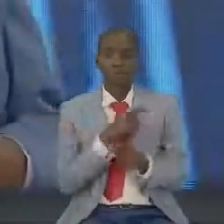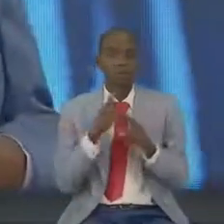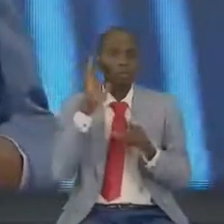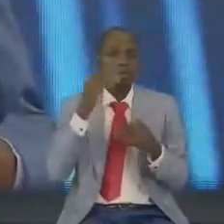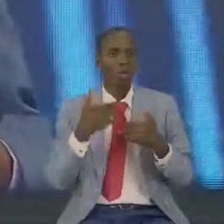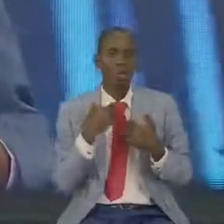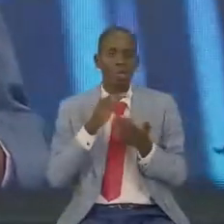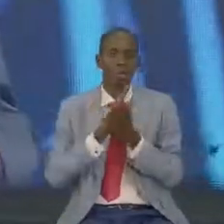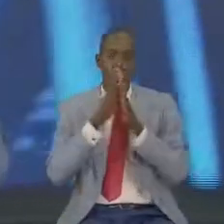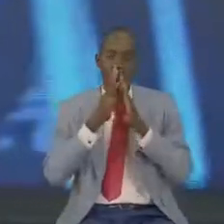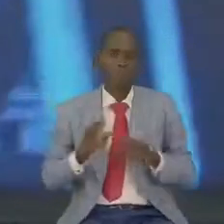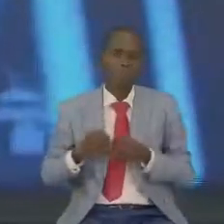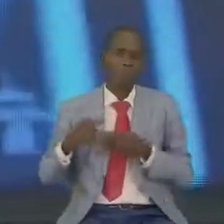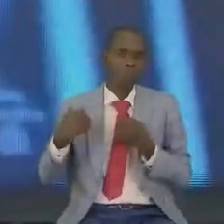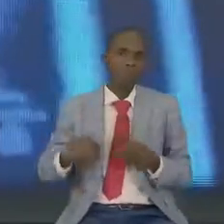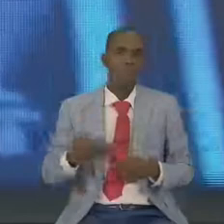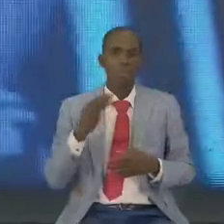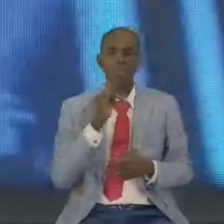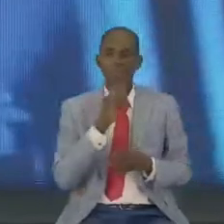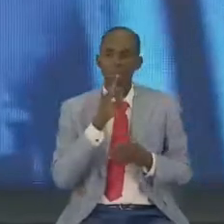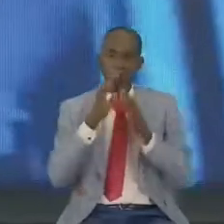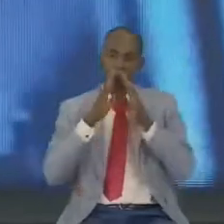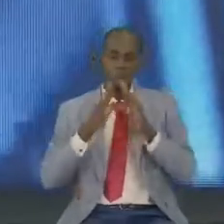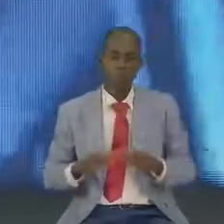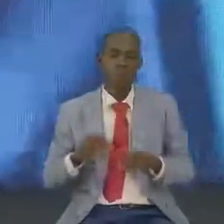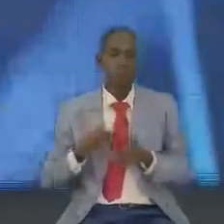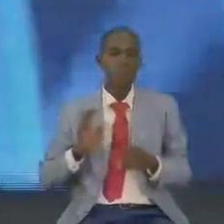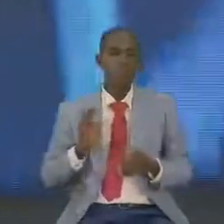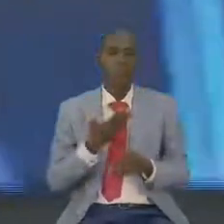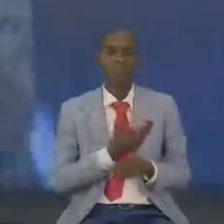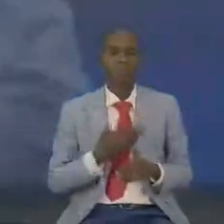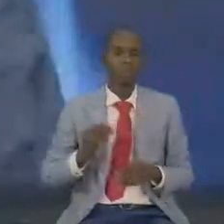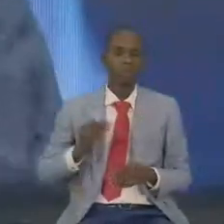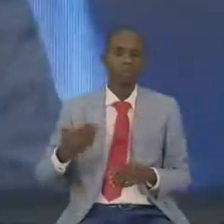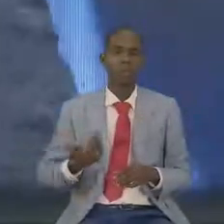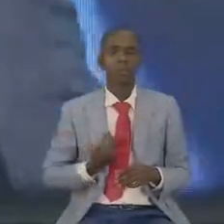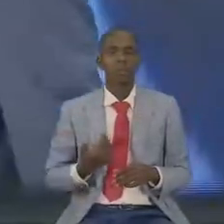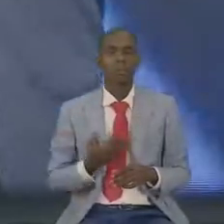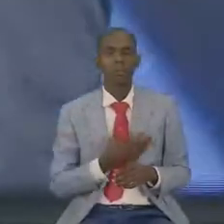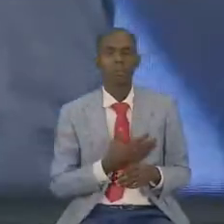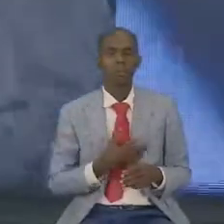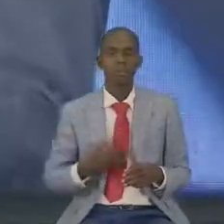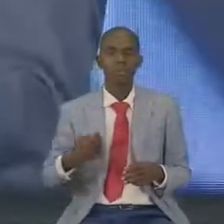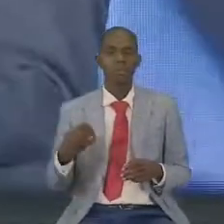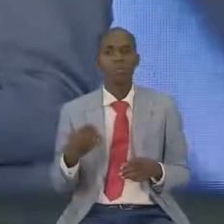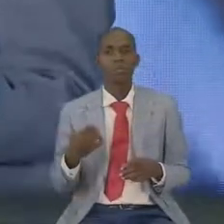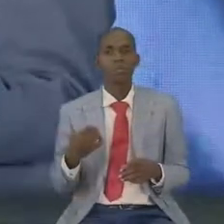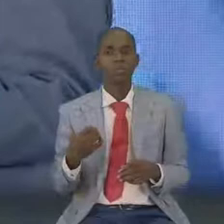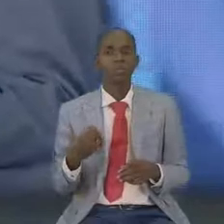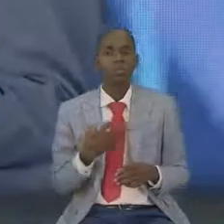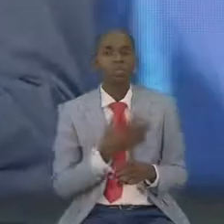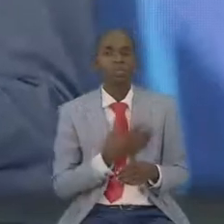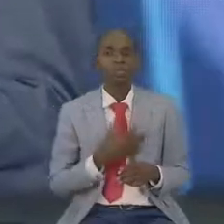nos cœurs, il y a le calme dans notre âme, et les choses qui devaient vous déranger et